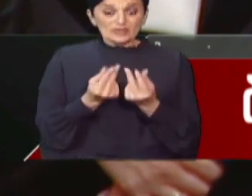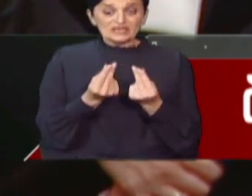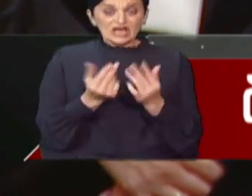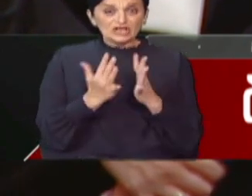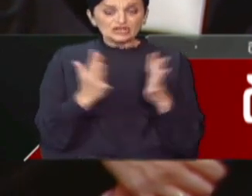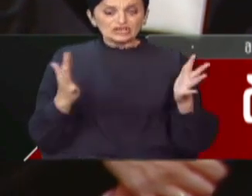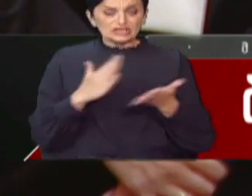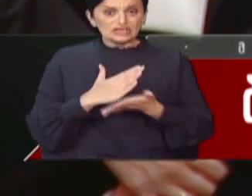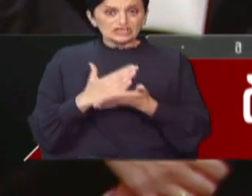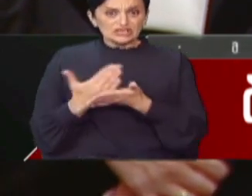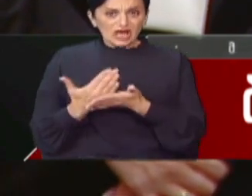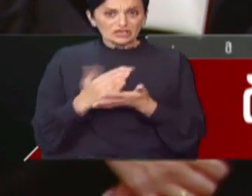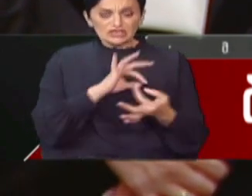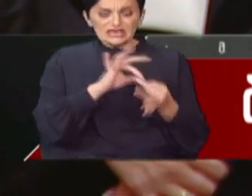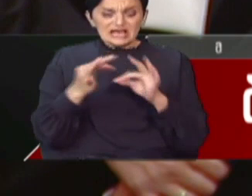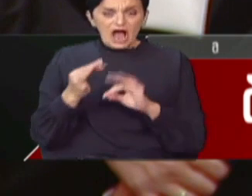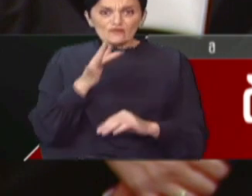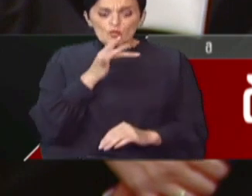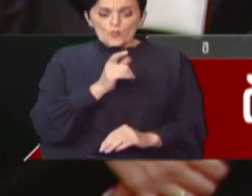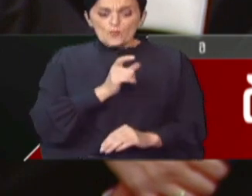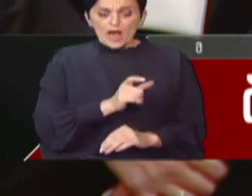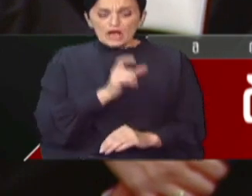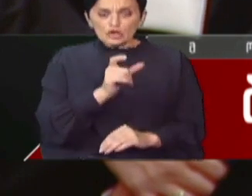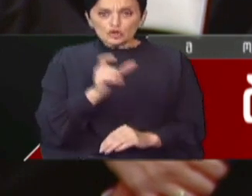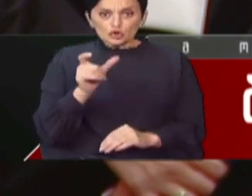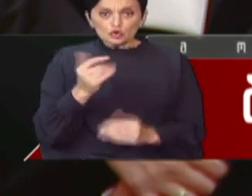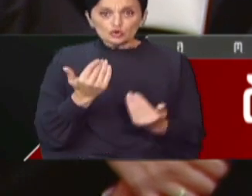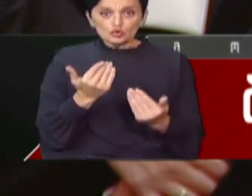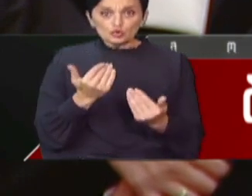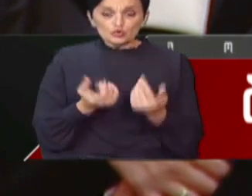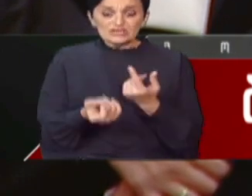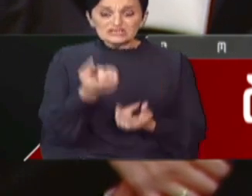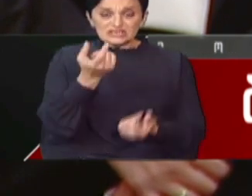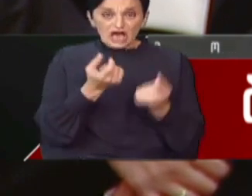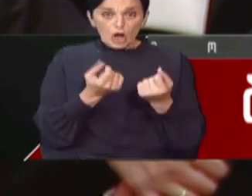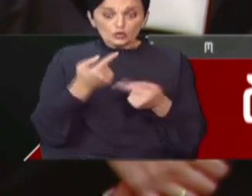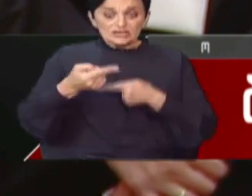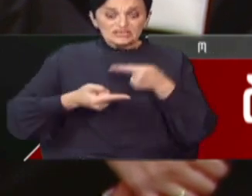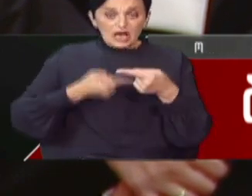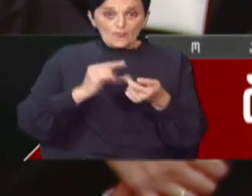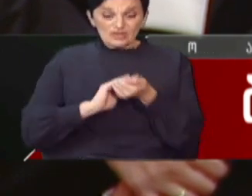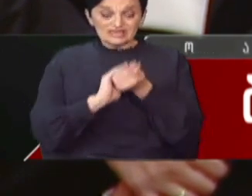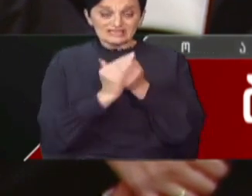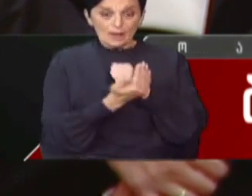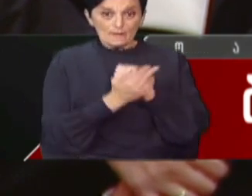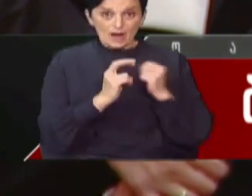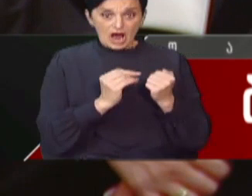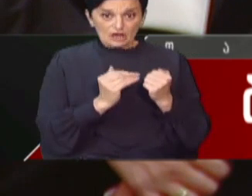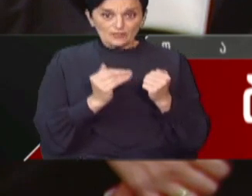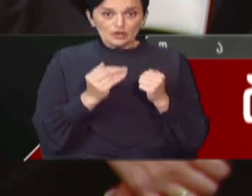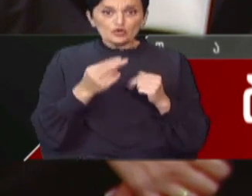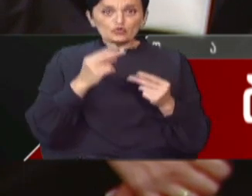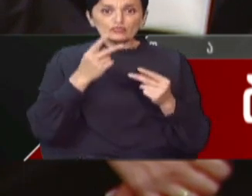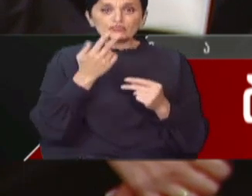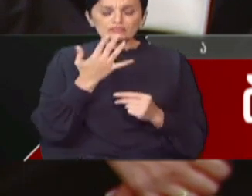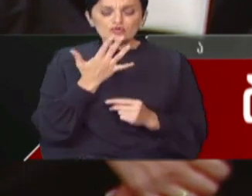დიდი ნაწილი გარკვეული პერიოდულობით წარმოშობის წყაროსა და წარმომავლობის დაფარვის მიზნით